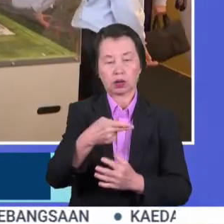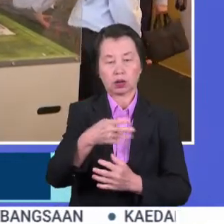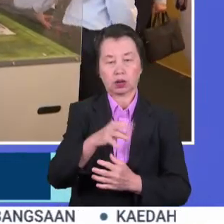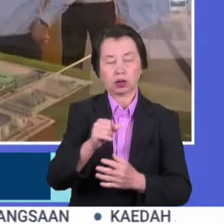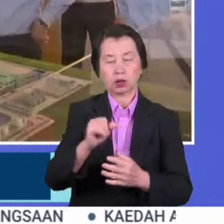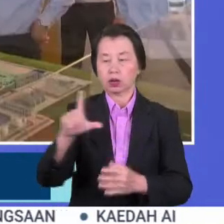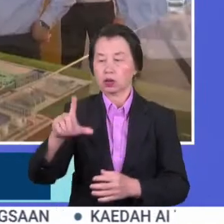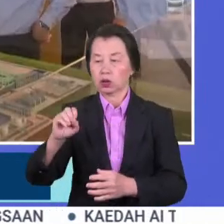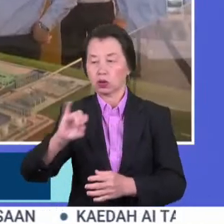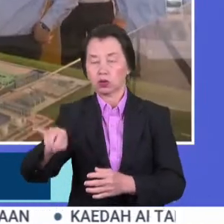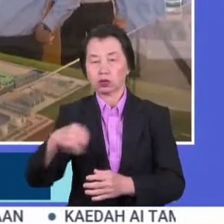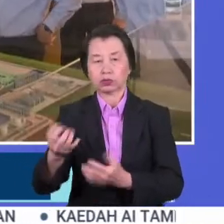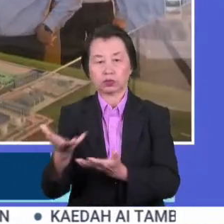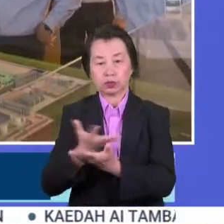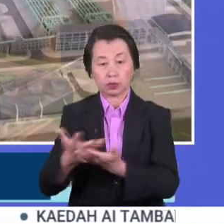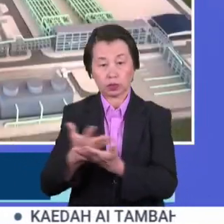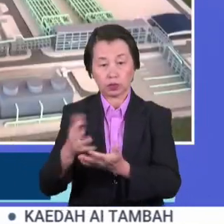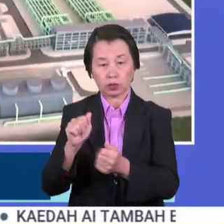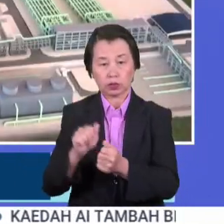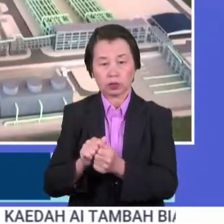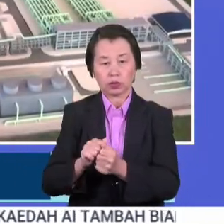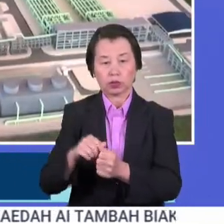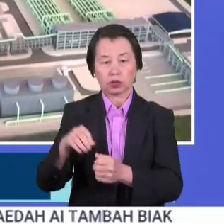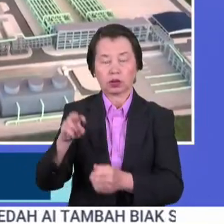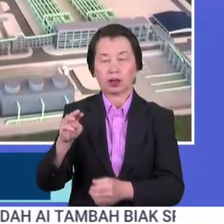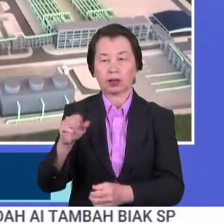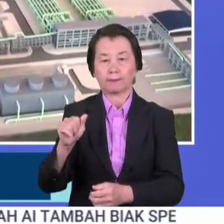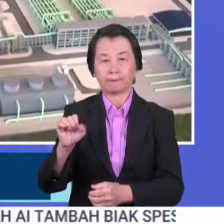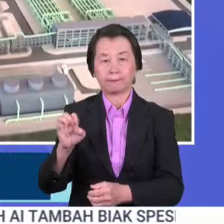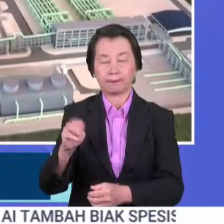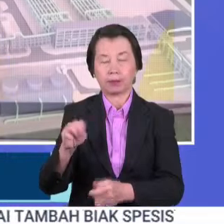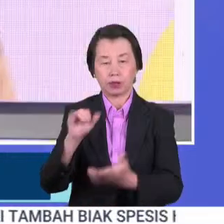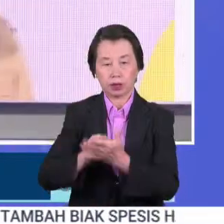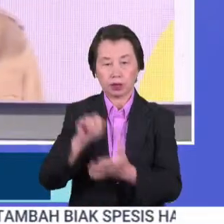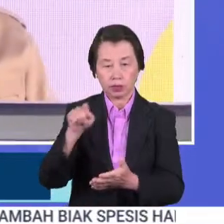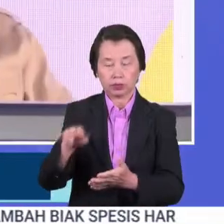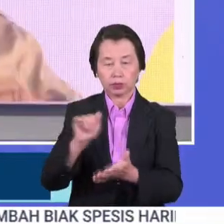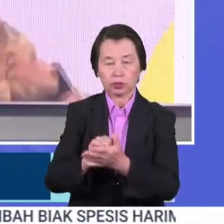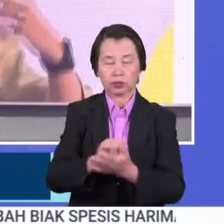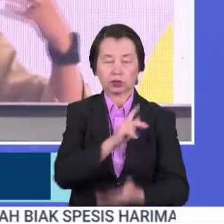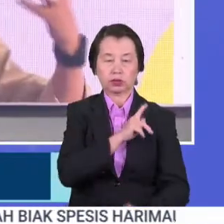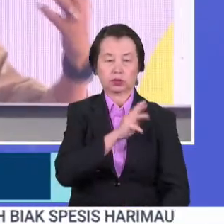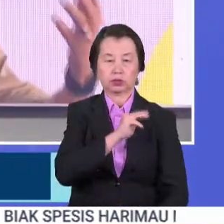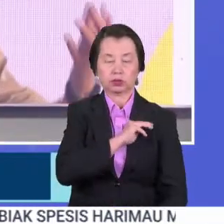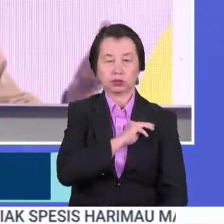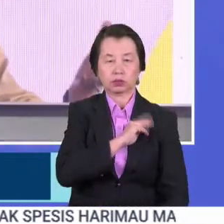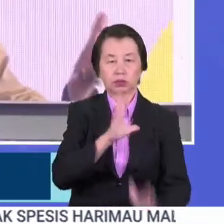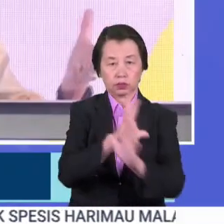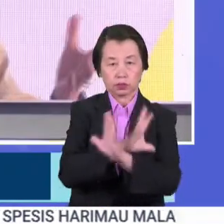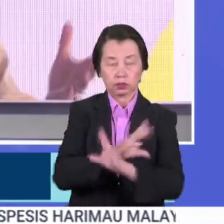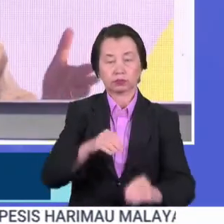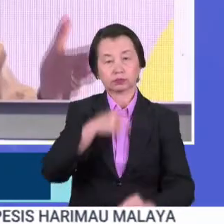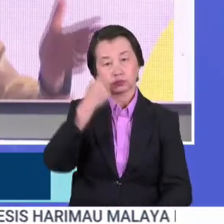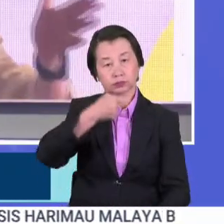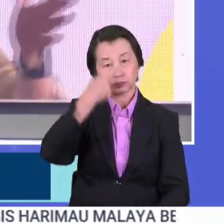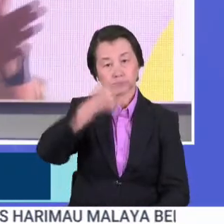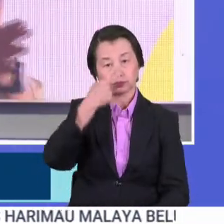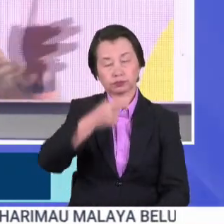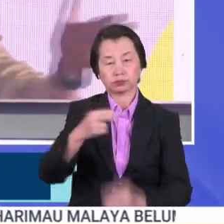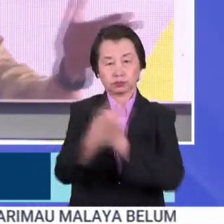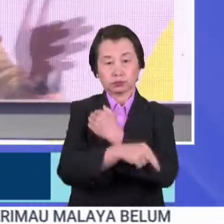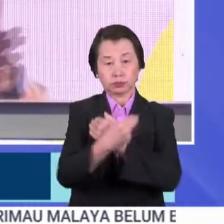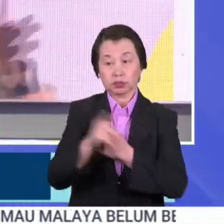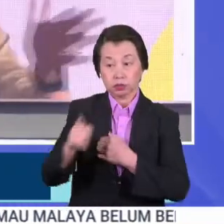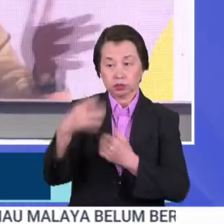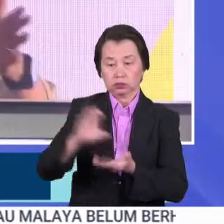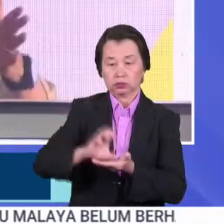sebuah loji penapisan gas masam di Tanjung Kidurong. Ke arah itu, Premier Sarawak Tan Sri Abang Johari Tun Openg berkata, negeri itu